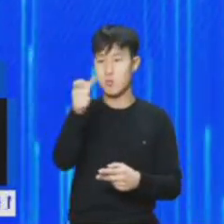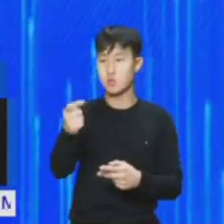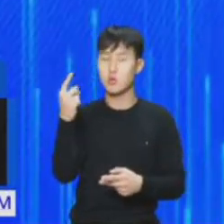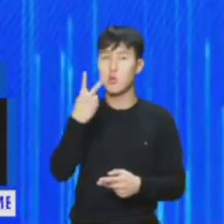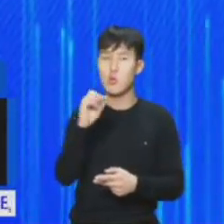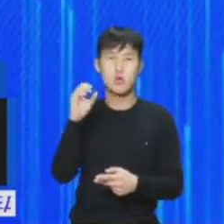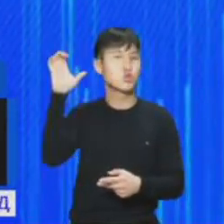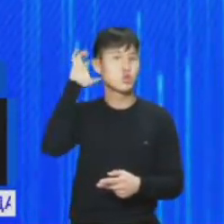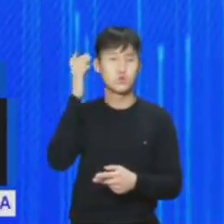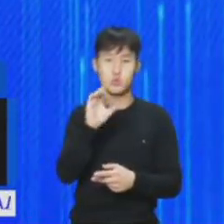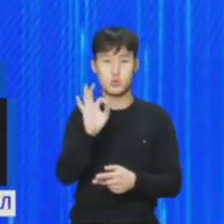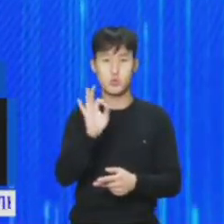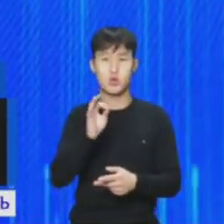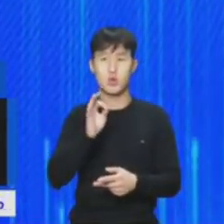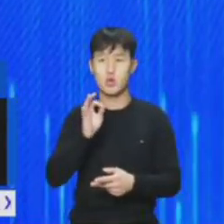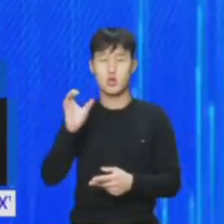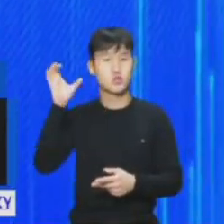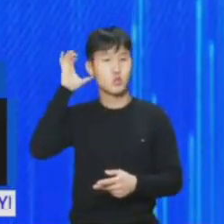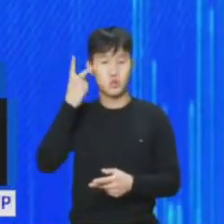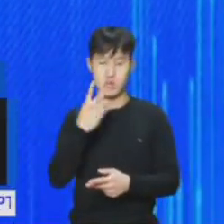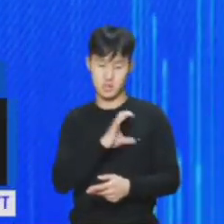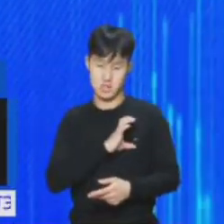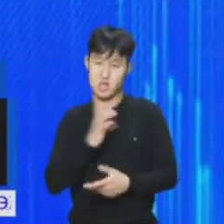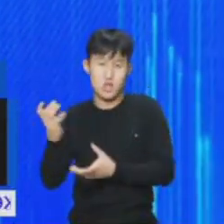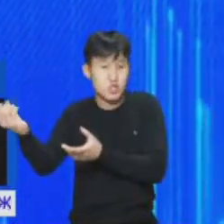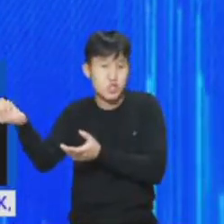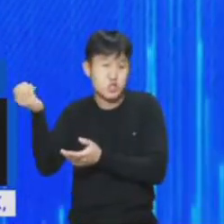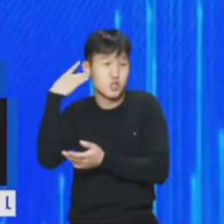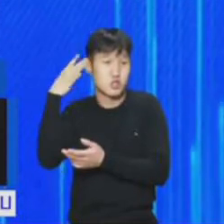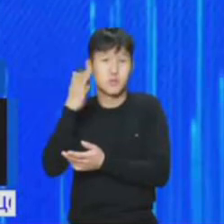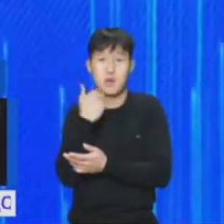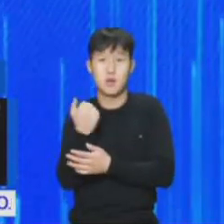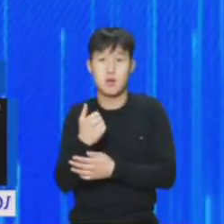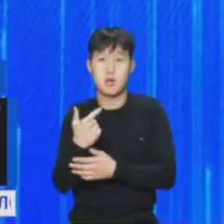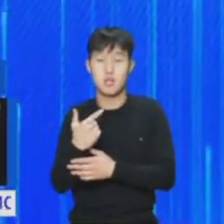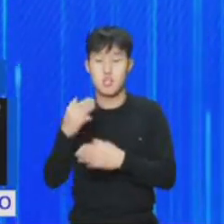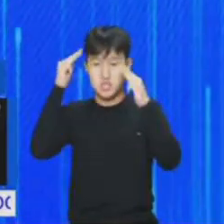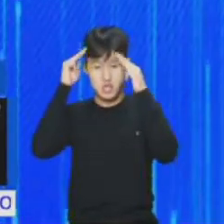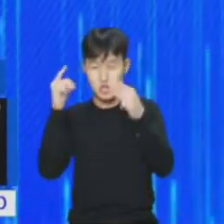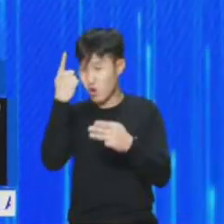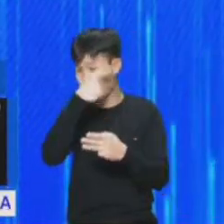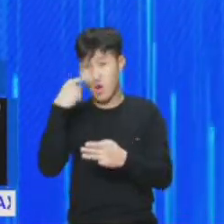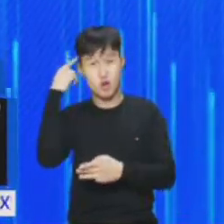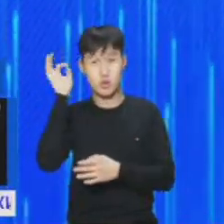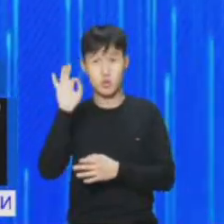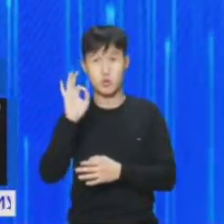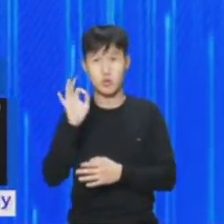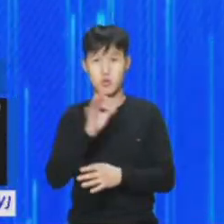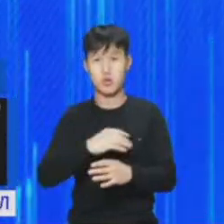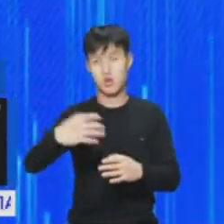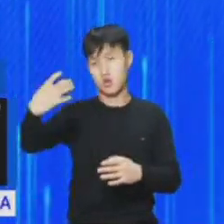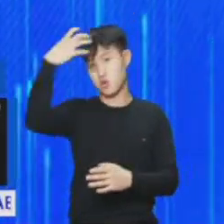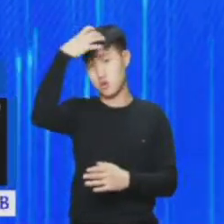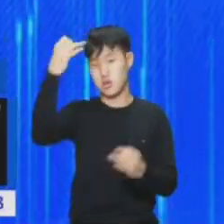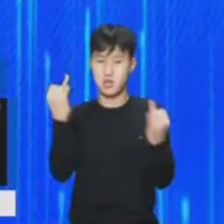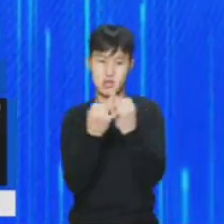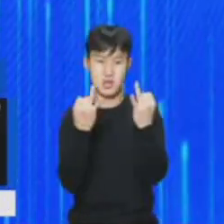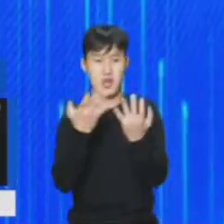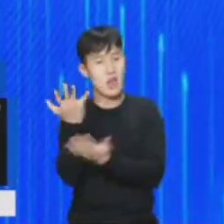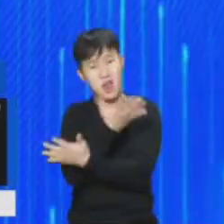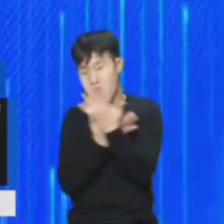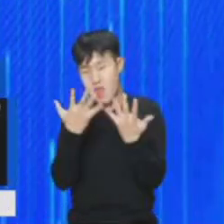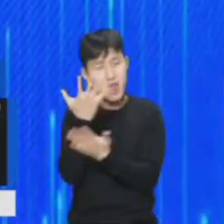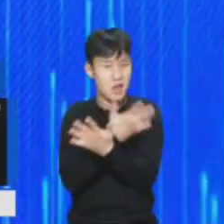та бүхний дуу хоолойг сонсохгүйгээр та бүхний гаргалгын шийдлийг ойлгохгүйгээр бид бол төрийн цахимжилт энэ төр гэж яриад